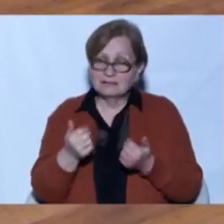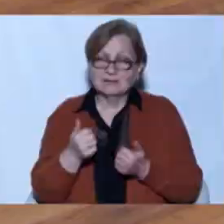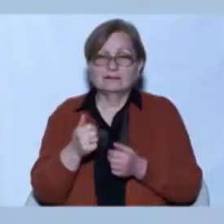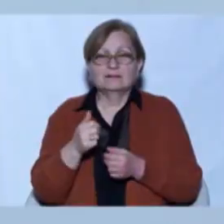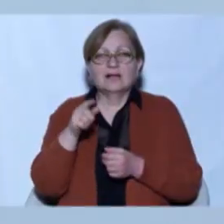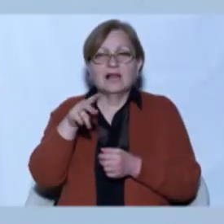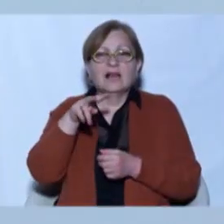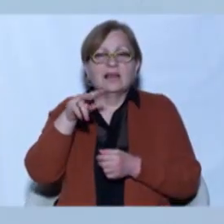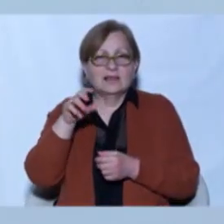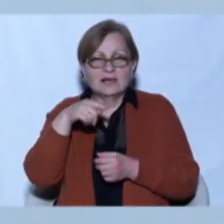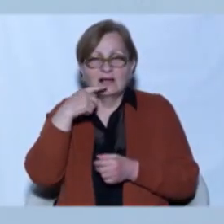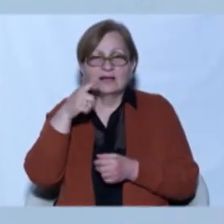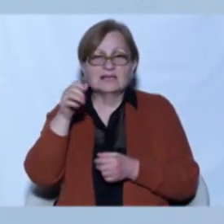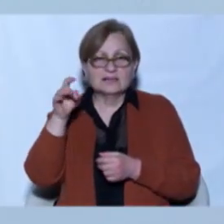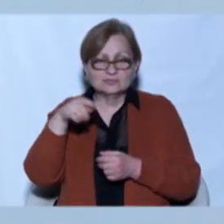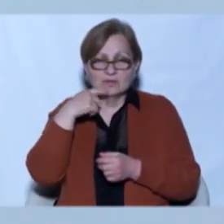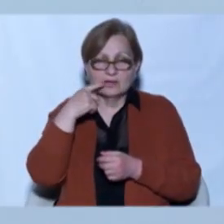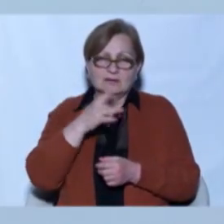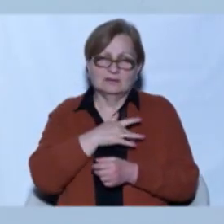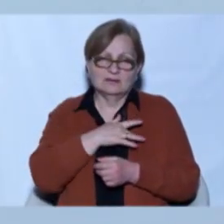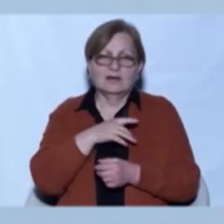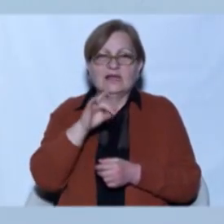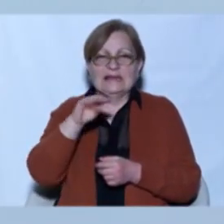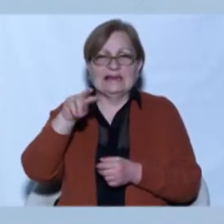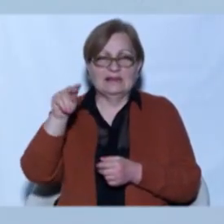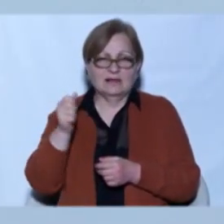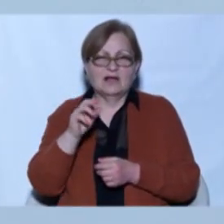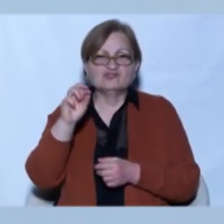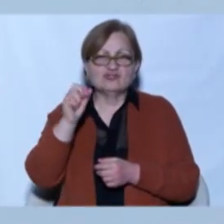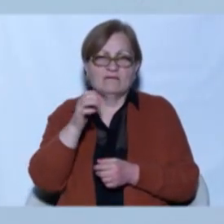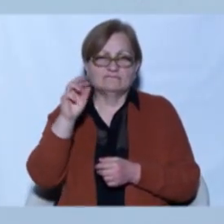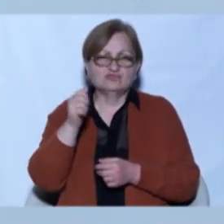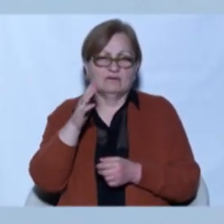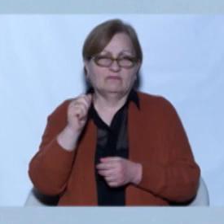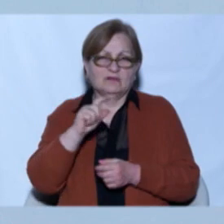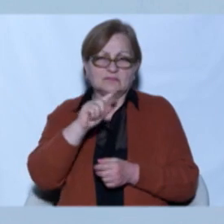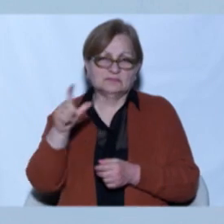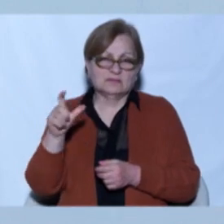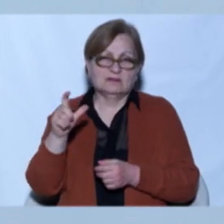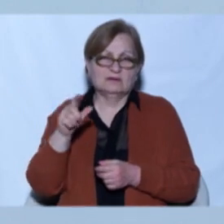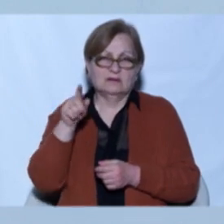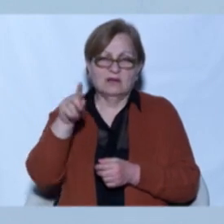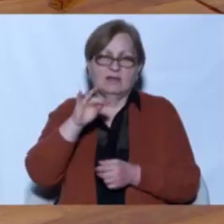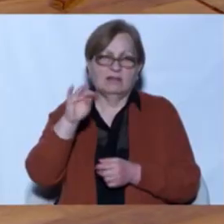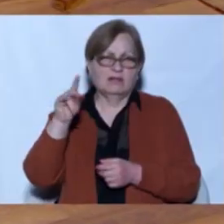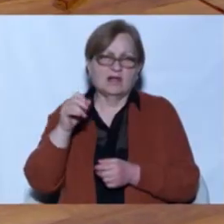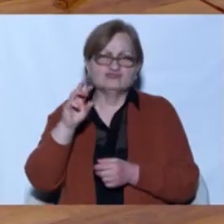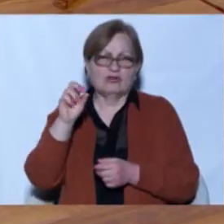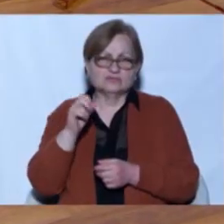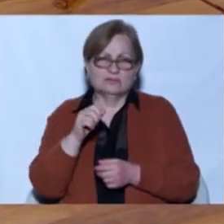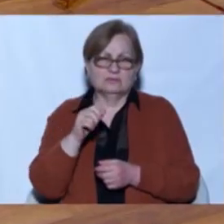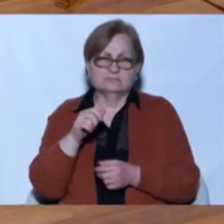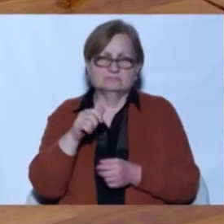ლევან გიგინეიშვილის სიტყვებში იგულისხმებოდა ილია ჭავჭავაძე. ილია ჭავჭავაძე